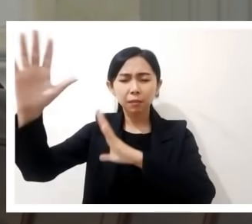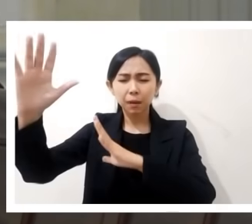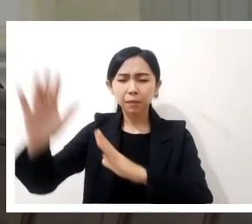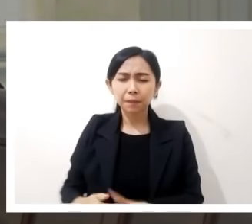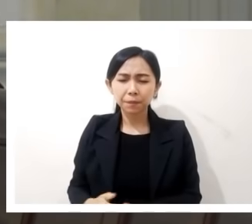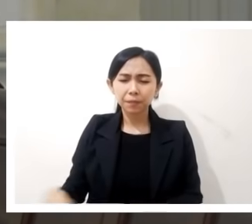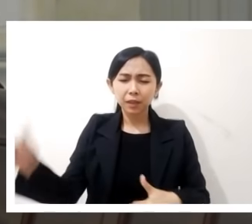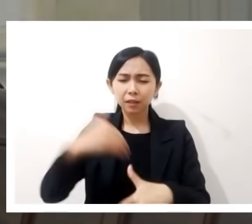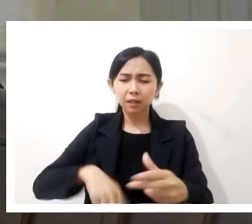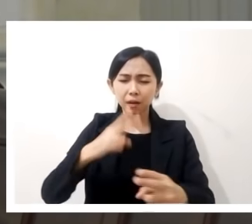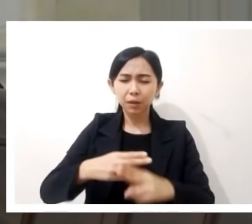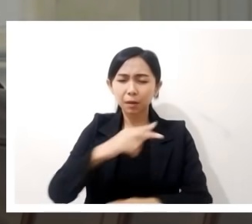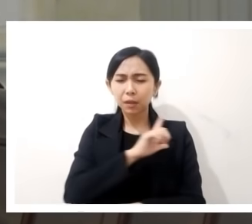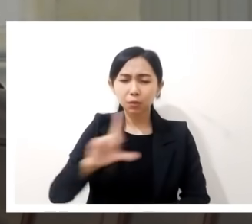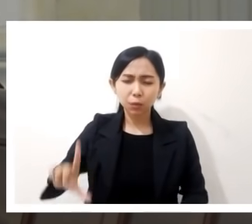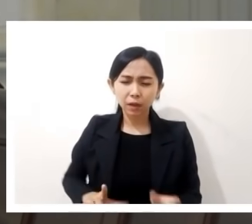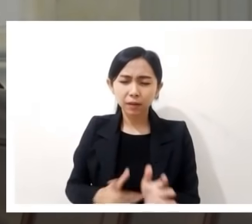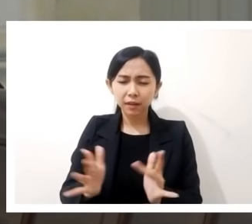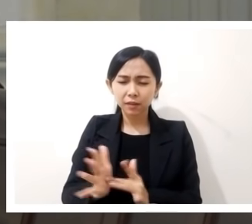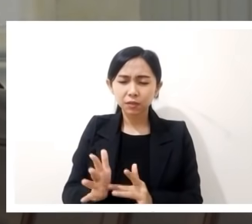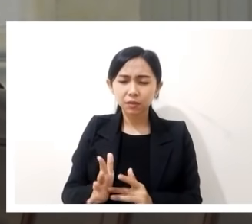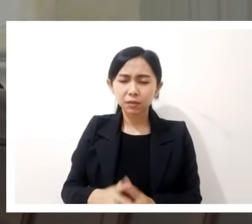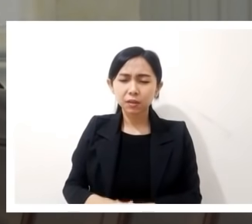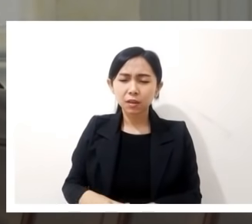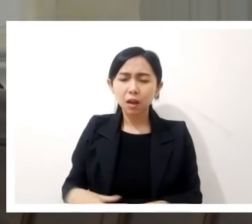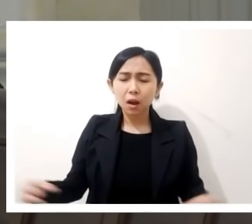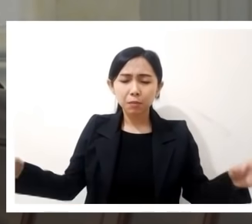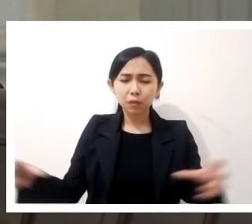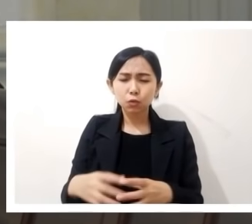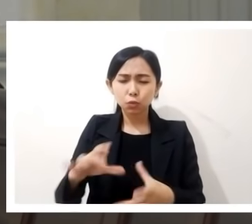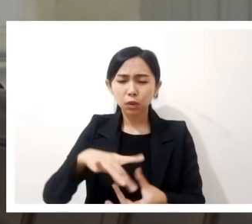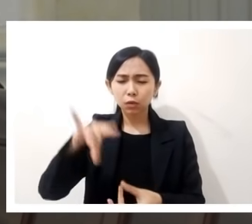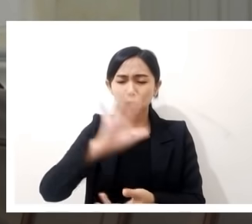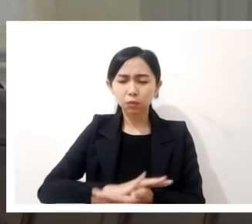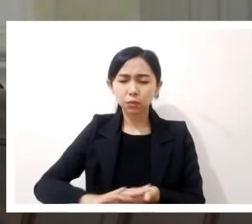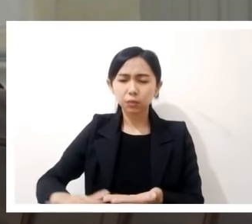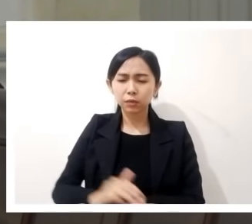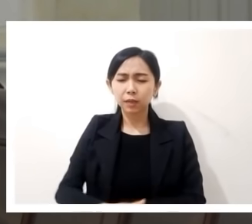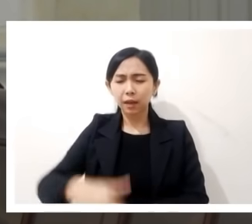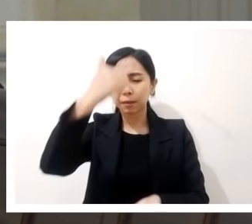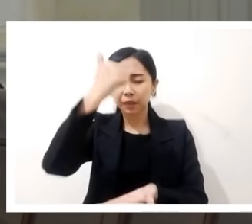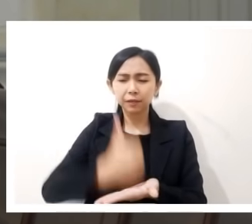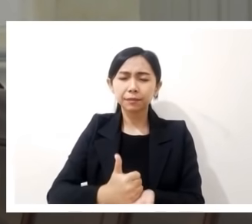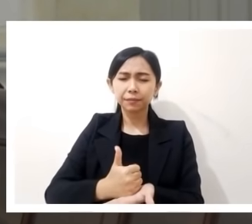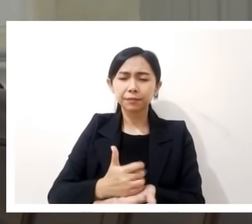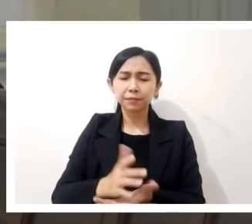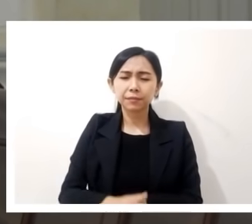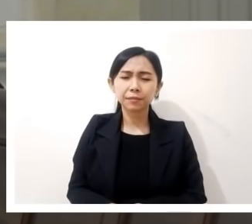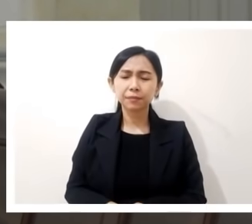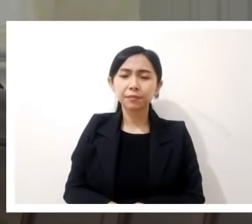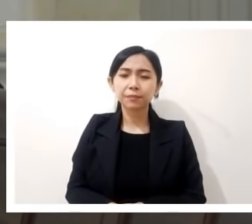di dalam nama Tuhan Yesus dan persekutuan Roh Kudus. Amin.